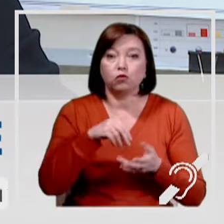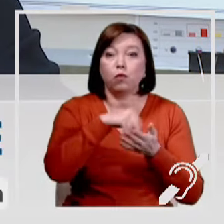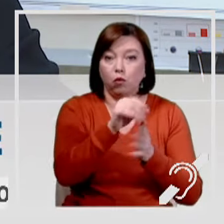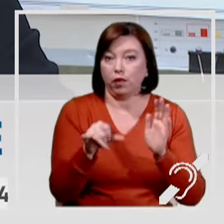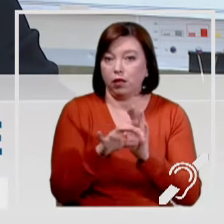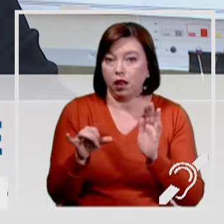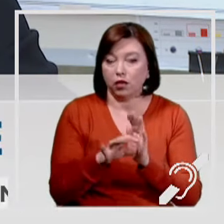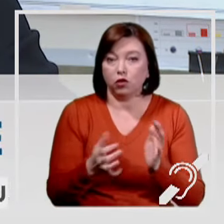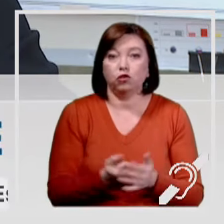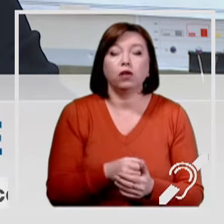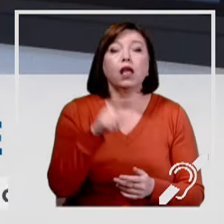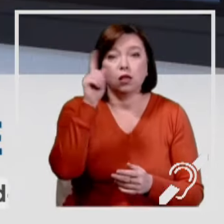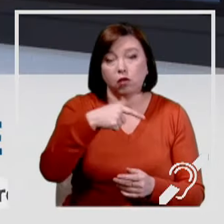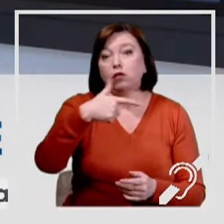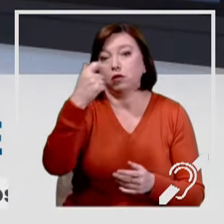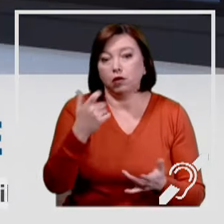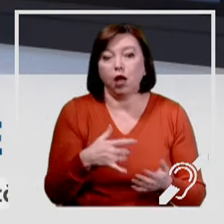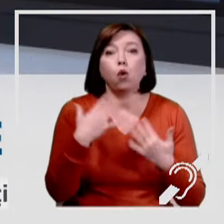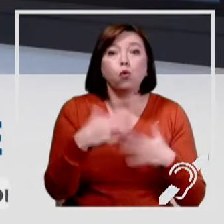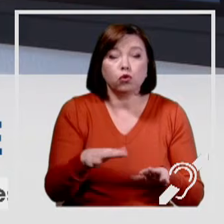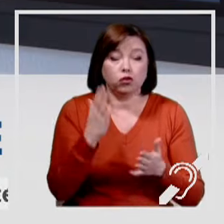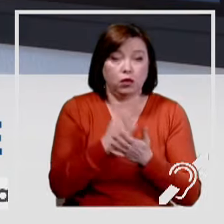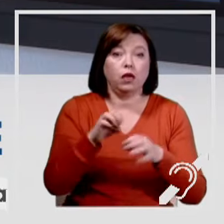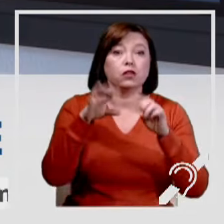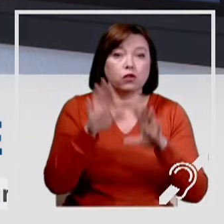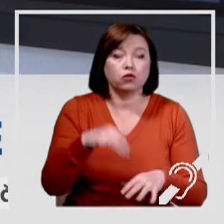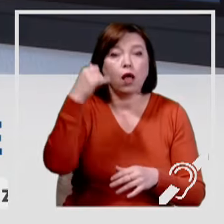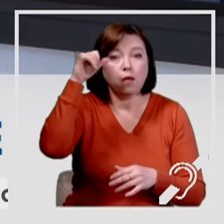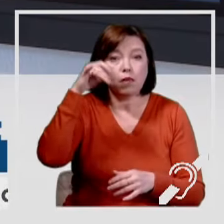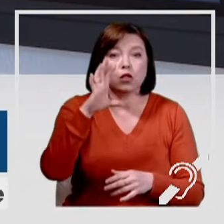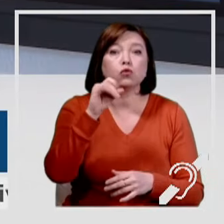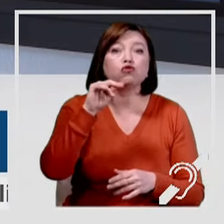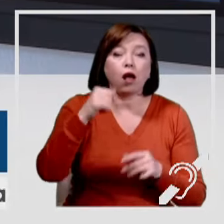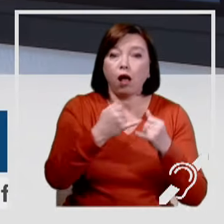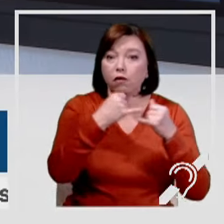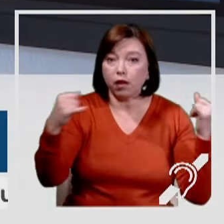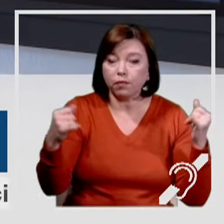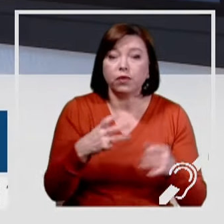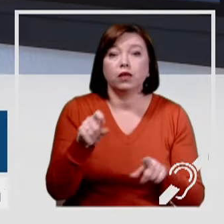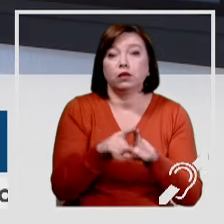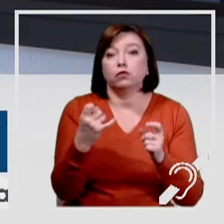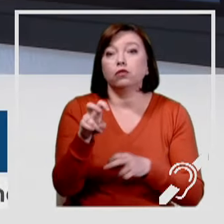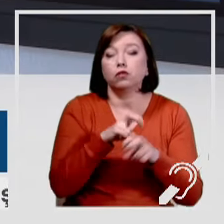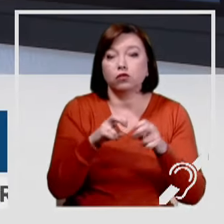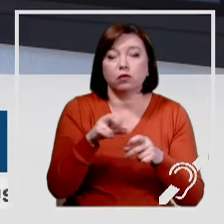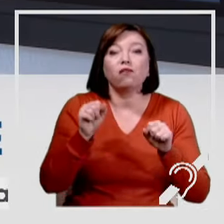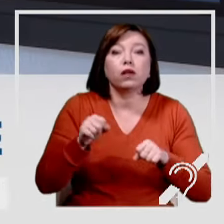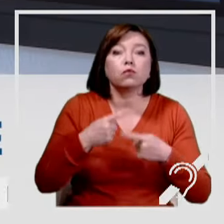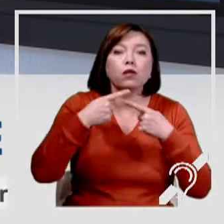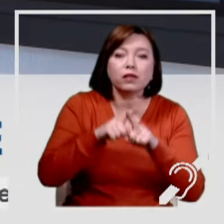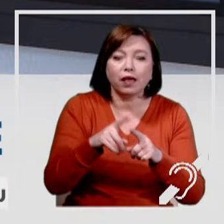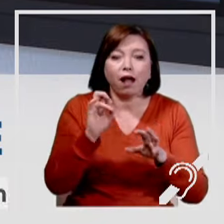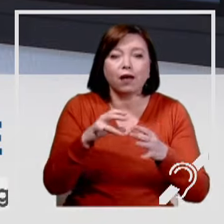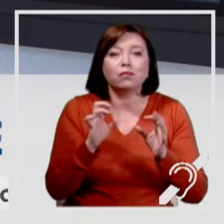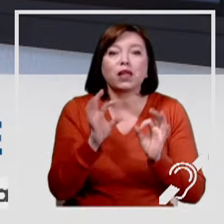energie, inclusiv și gaze naturale. Deja s-a decis asupra proiectului Bălțuceava, acum să mai caută soluția tehnică sau